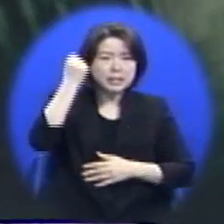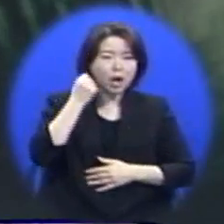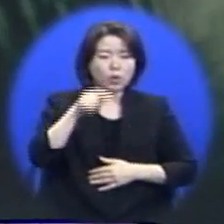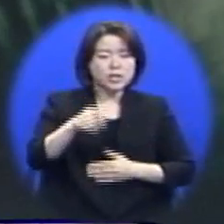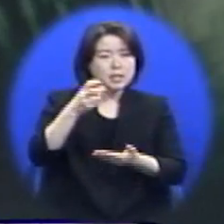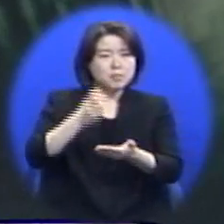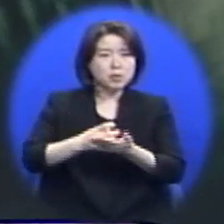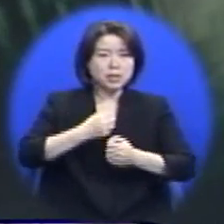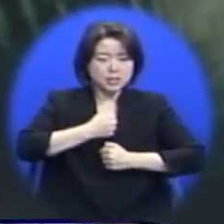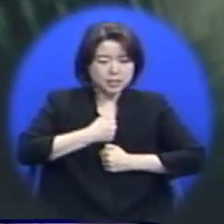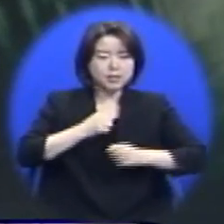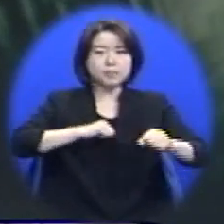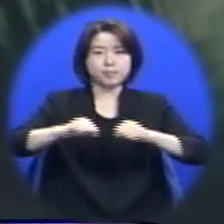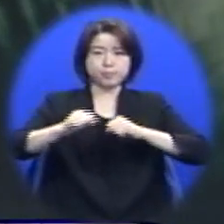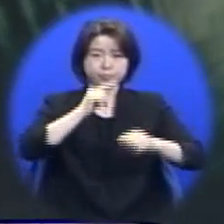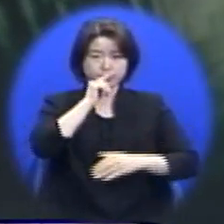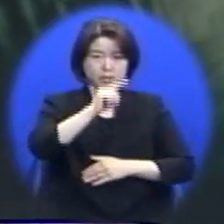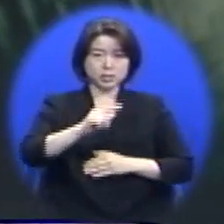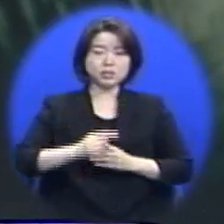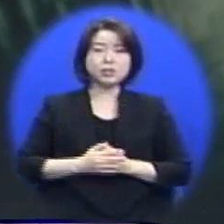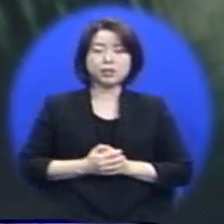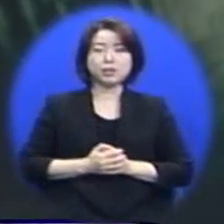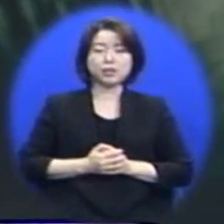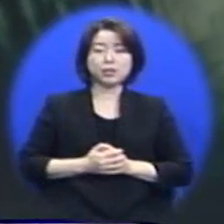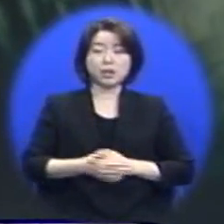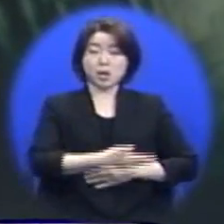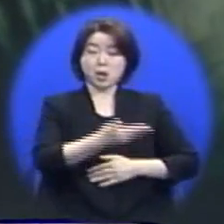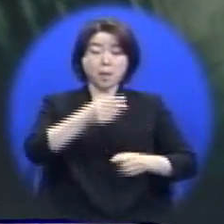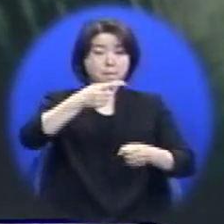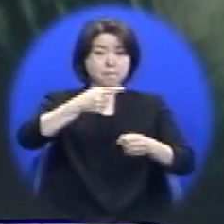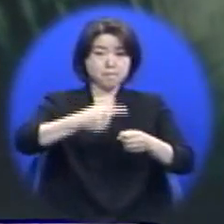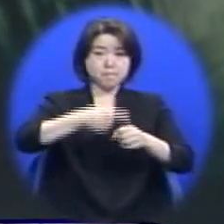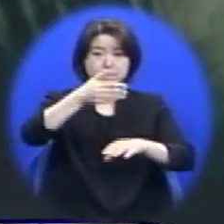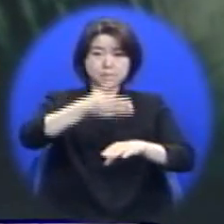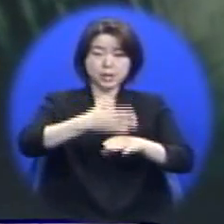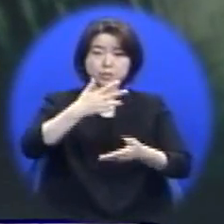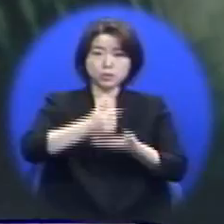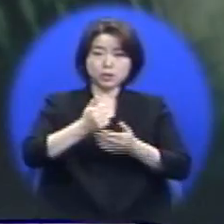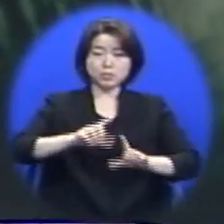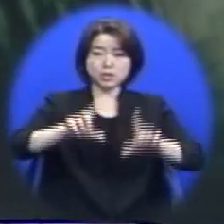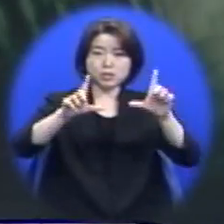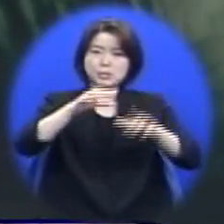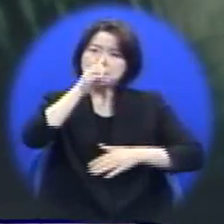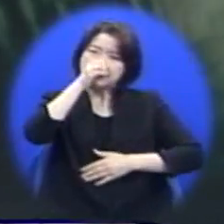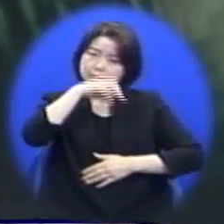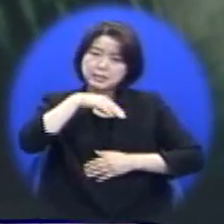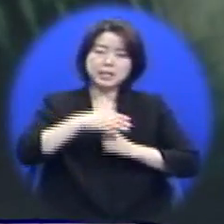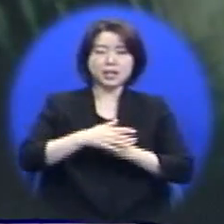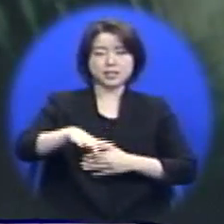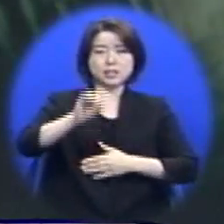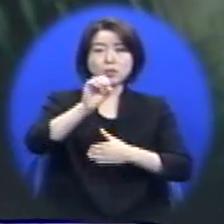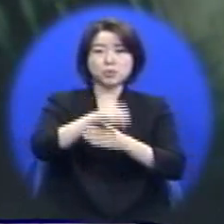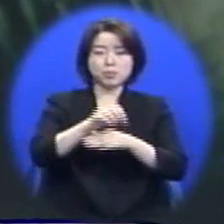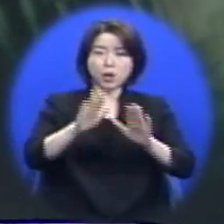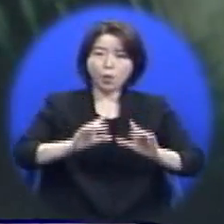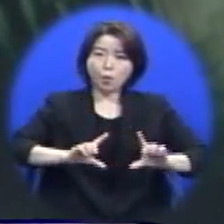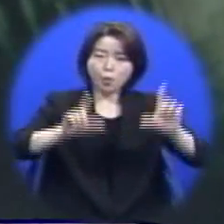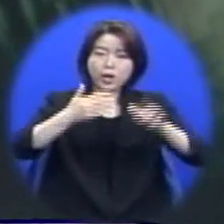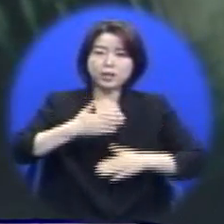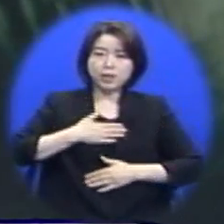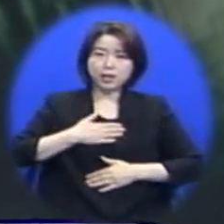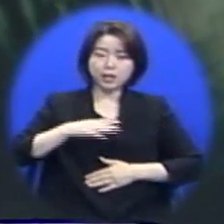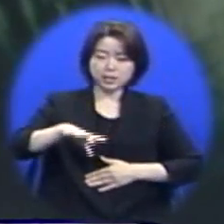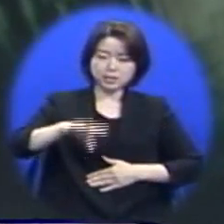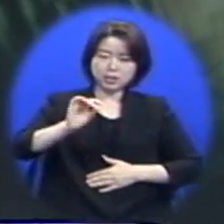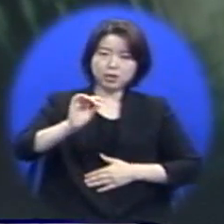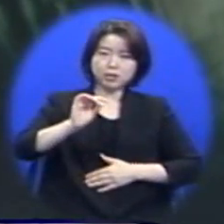지켜 행할지니라. 여러분 맥주감사주일은 단순히 그저 첫 열매 올해 하나님이 내게 주신 첫